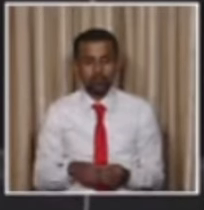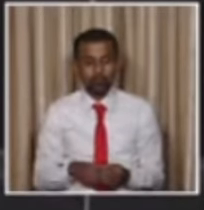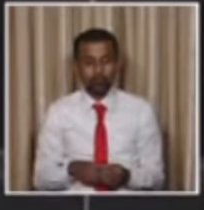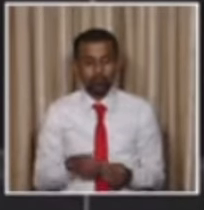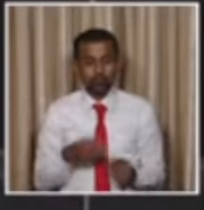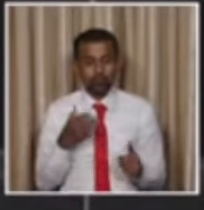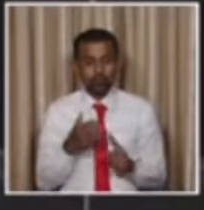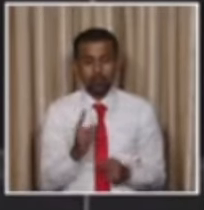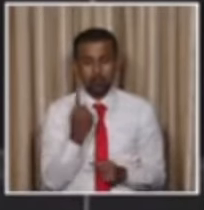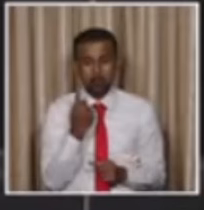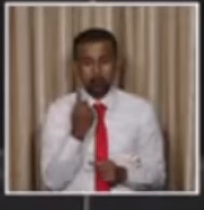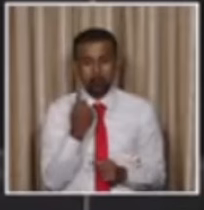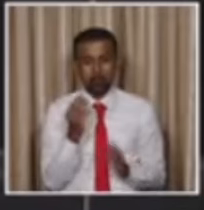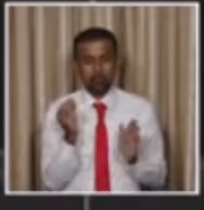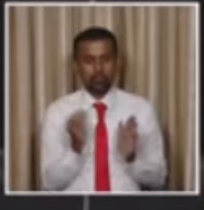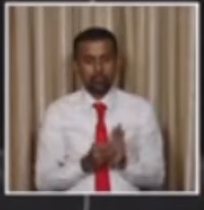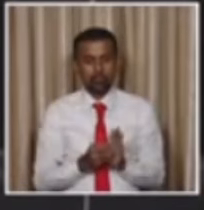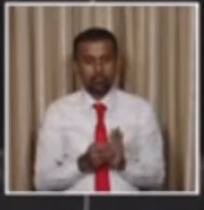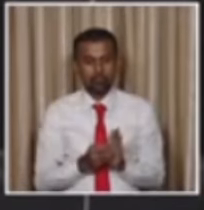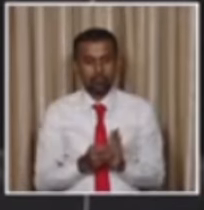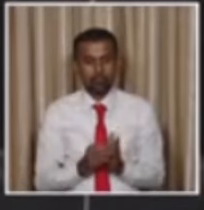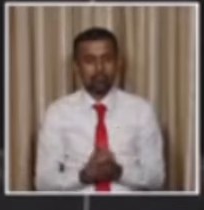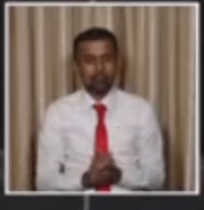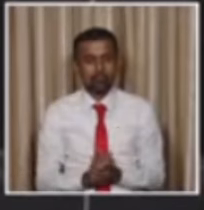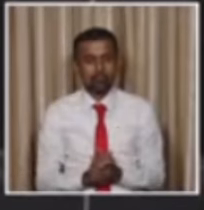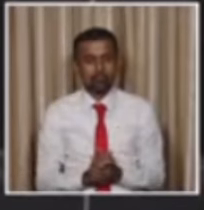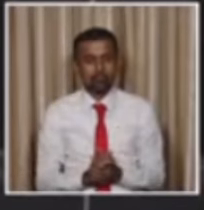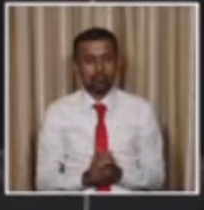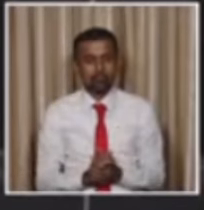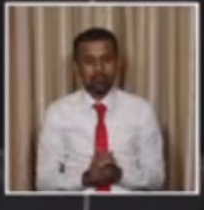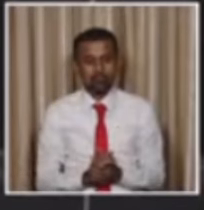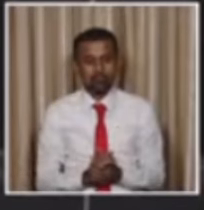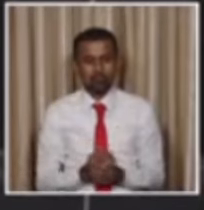මේ යෝජනාවේ පළවෙනිම සටහන් වෙන්නේ. ඒක ඊටම